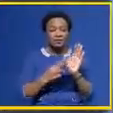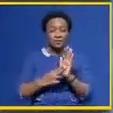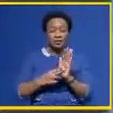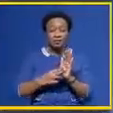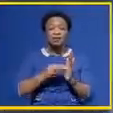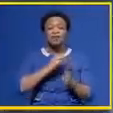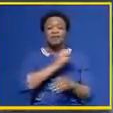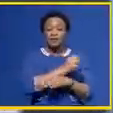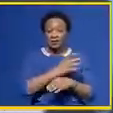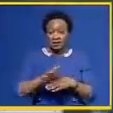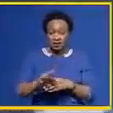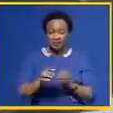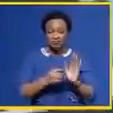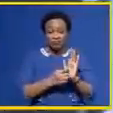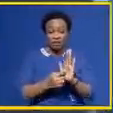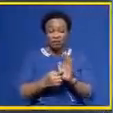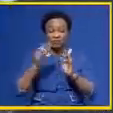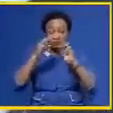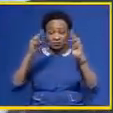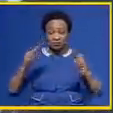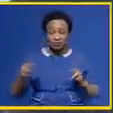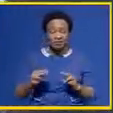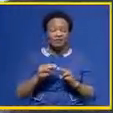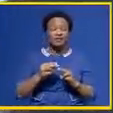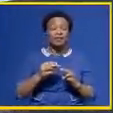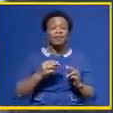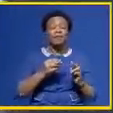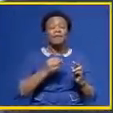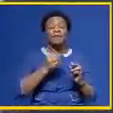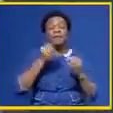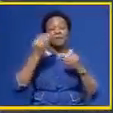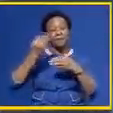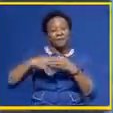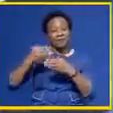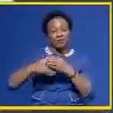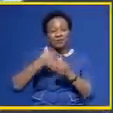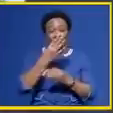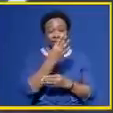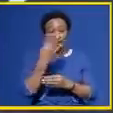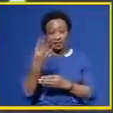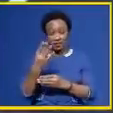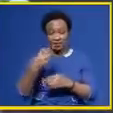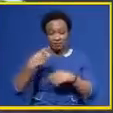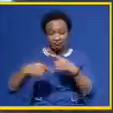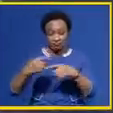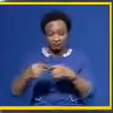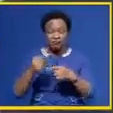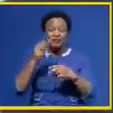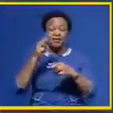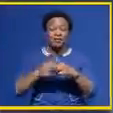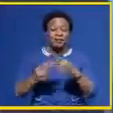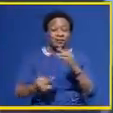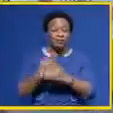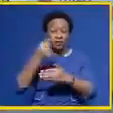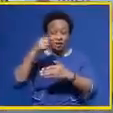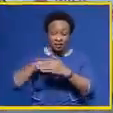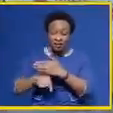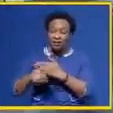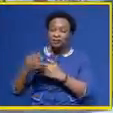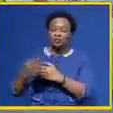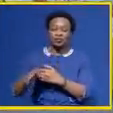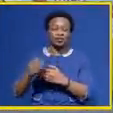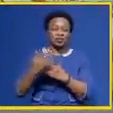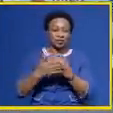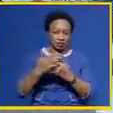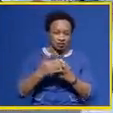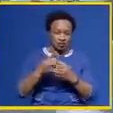Salaam, ambapo maonyesho ya kimataifa ya biashara ya 44 yanaendelea kwa kampuni kutoka ndani na nje ya nchi kushiriki.